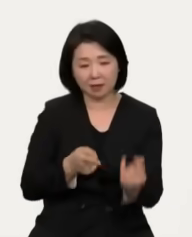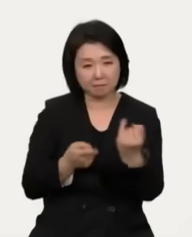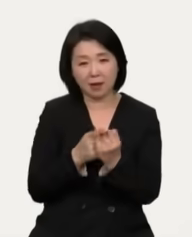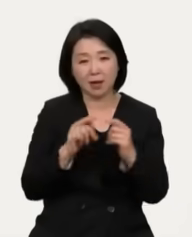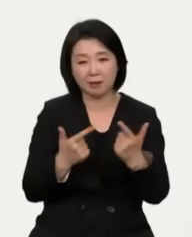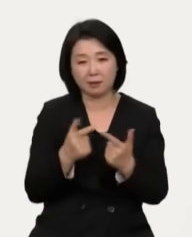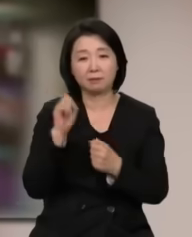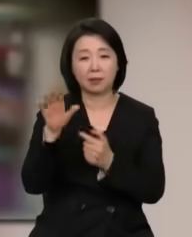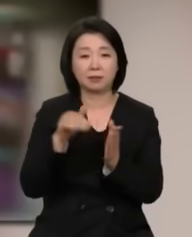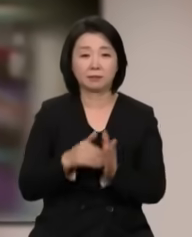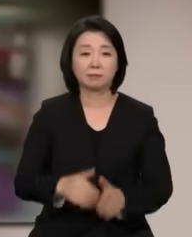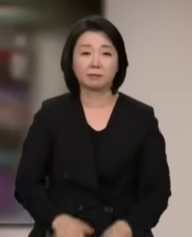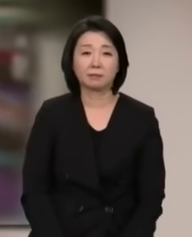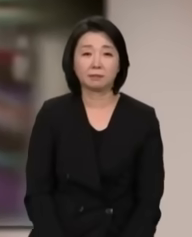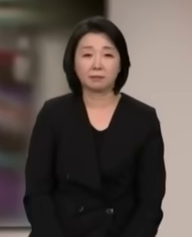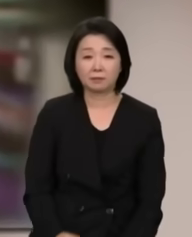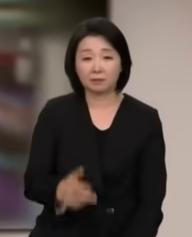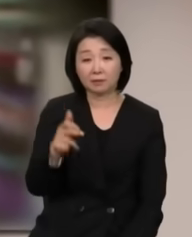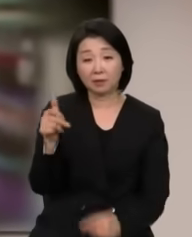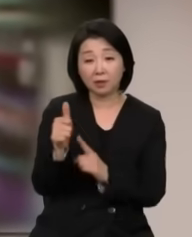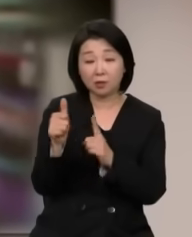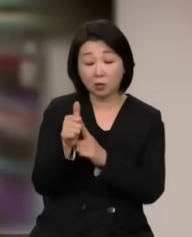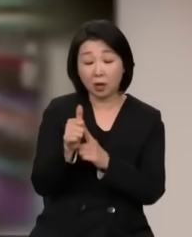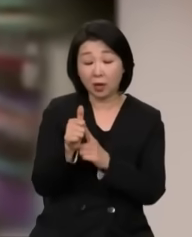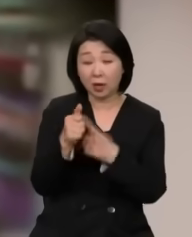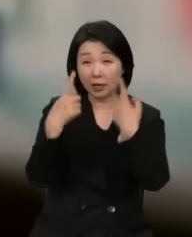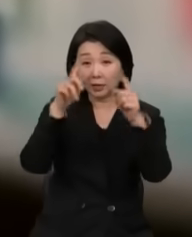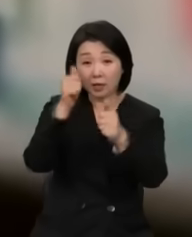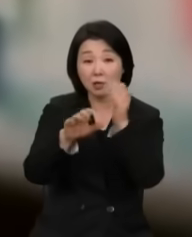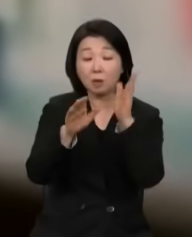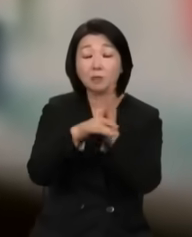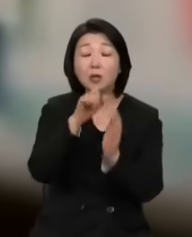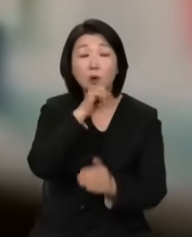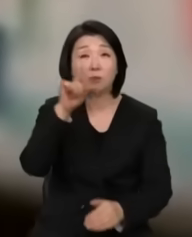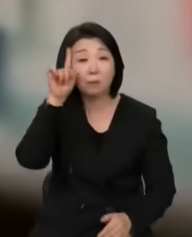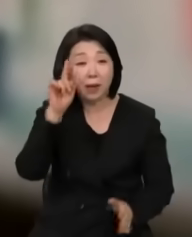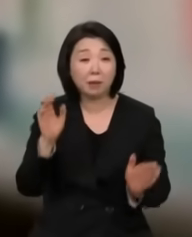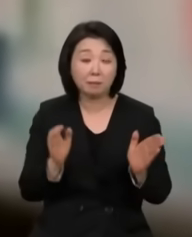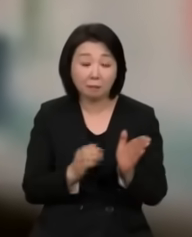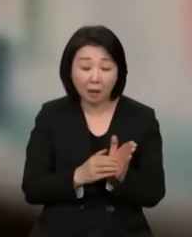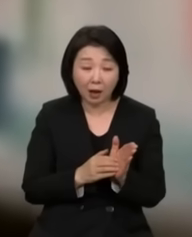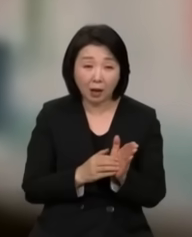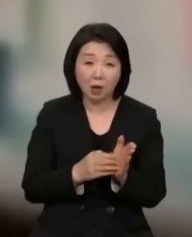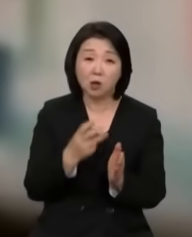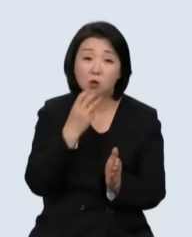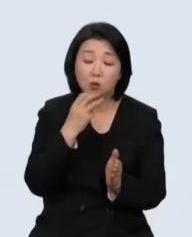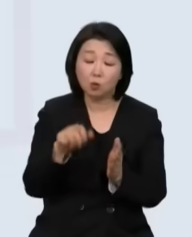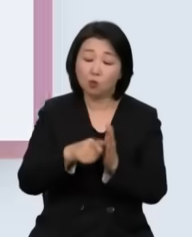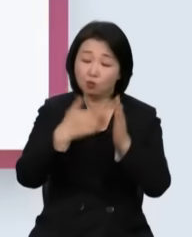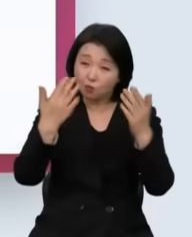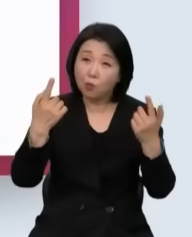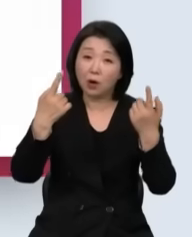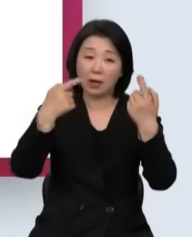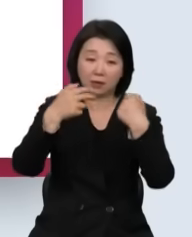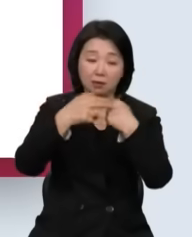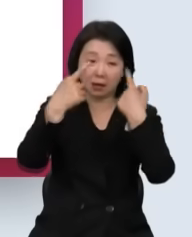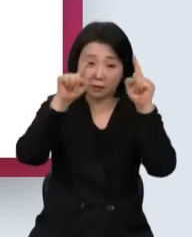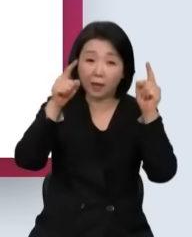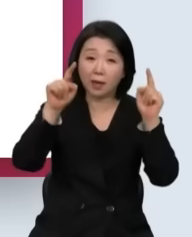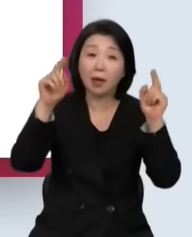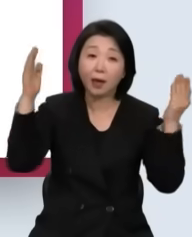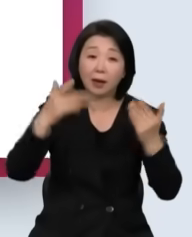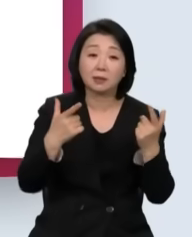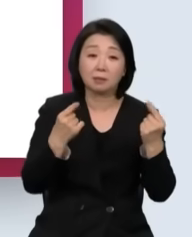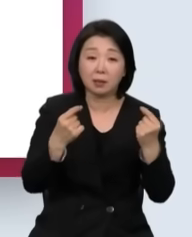아니라고 밝혔습니다. 최 씨는 수능에서 만점을 받고 서울 명문 의대에 다니고 있었습니다. 피해자의 언니라고